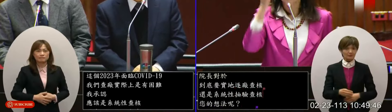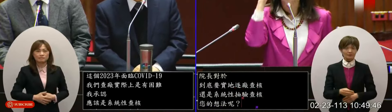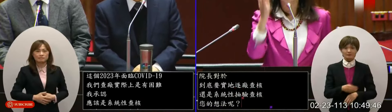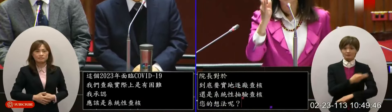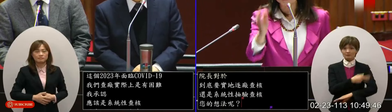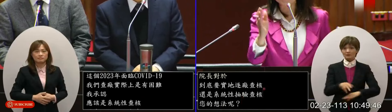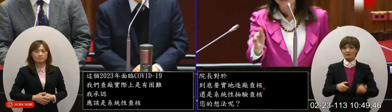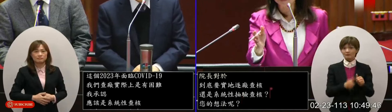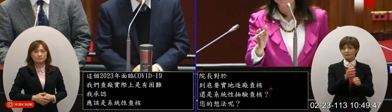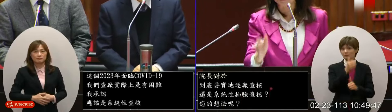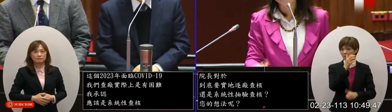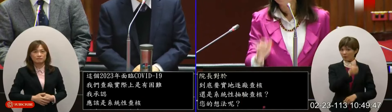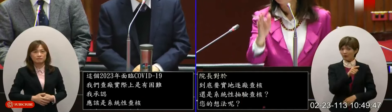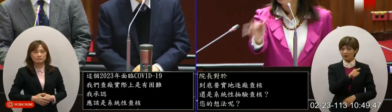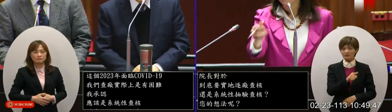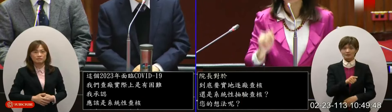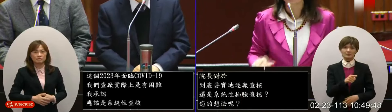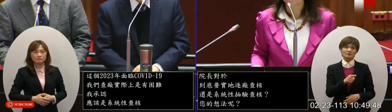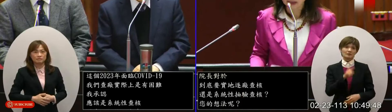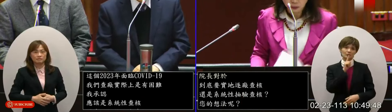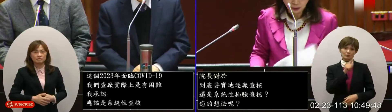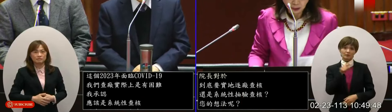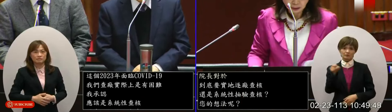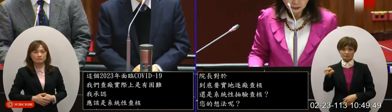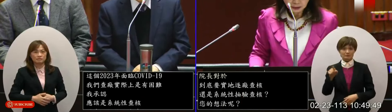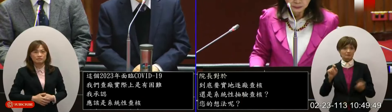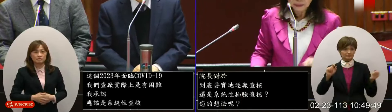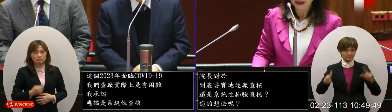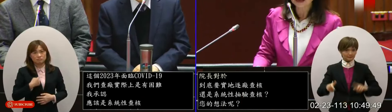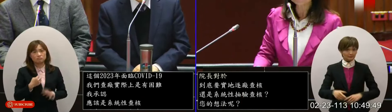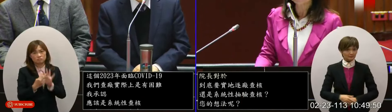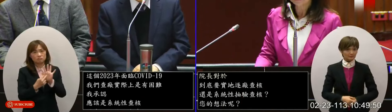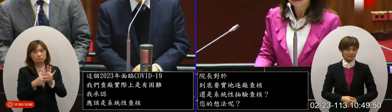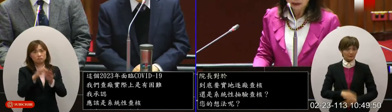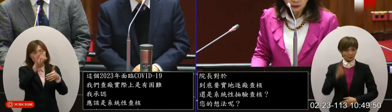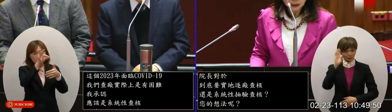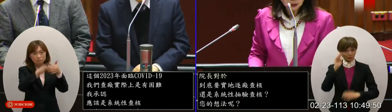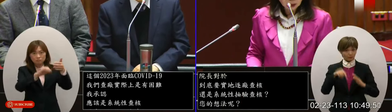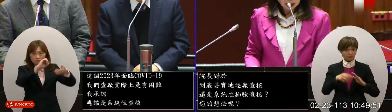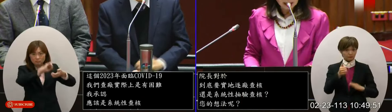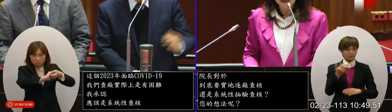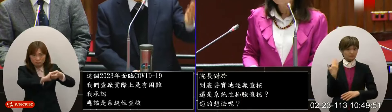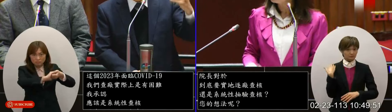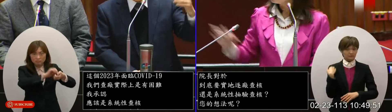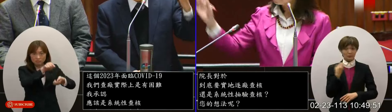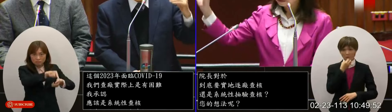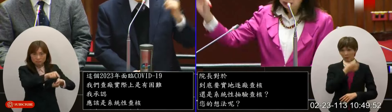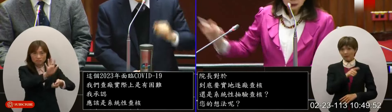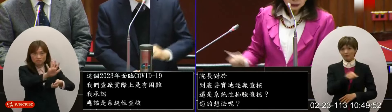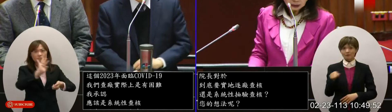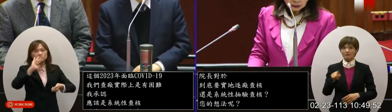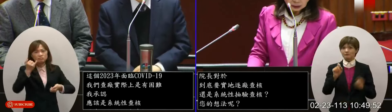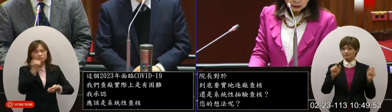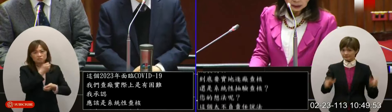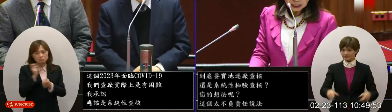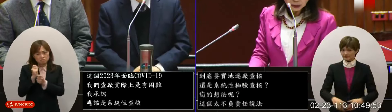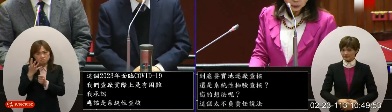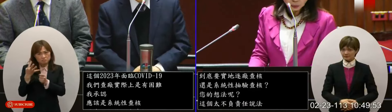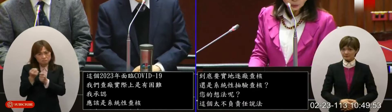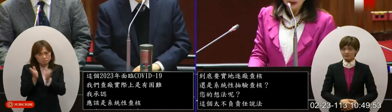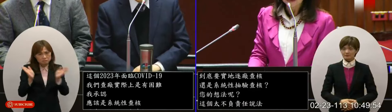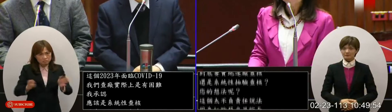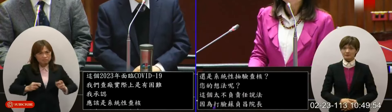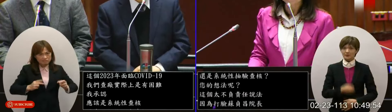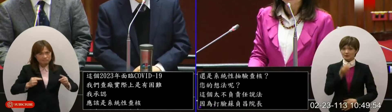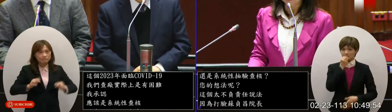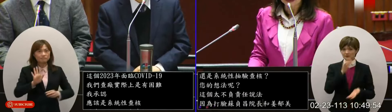玉民，也打脸苏贞昌院长在立法院的承诺。 所以我说这是规定，可能在几年内 好 都有些改变了。 就是系统性。 食药